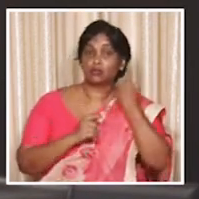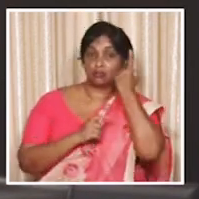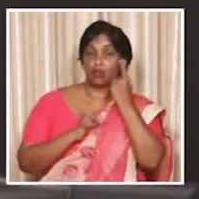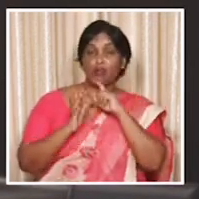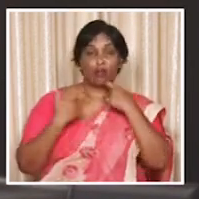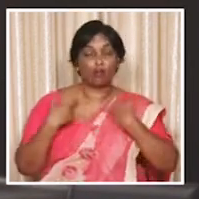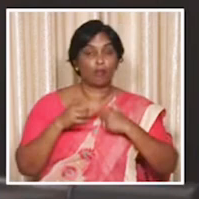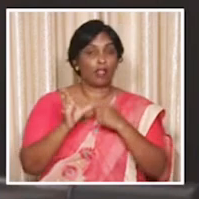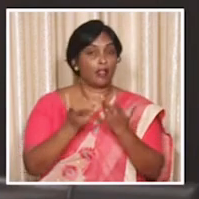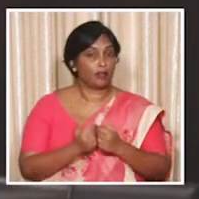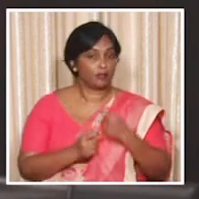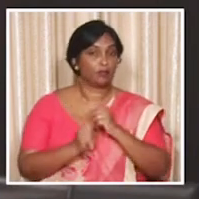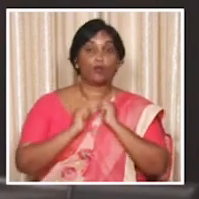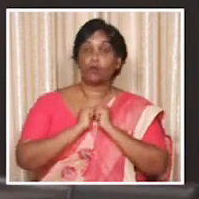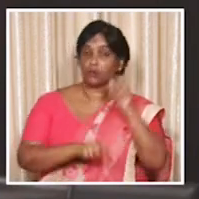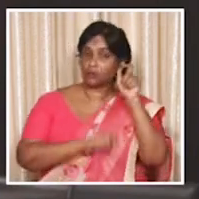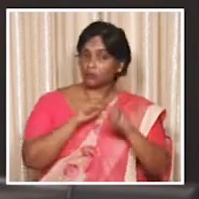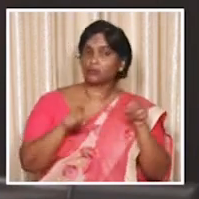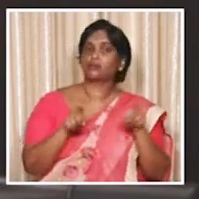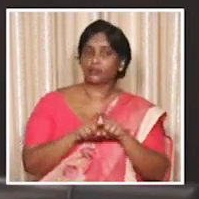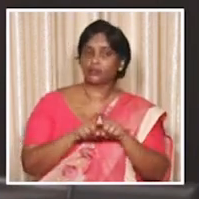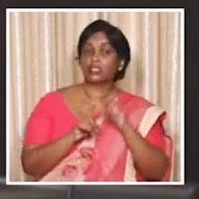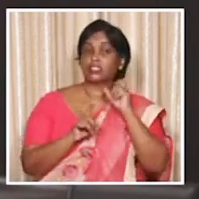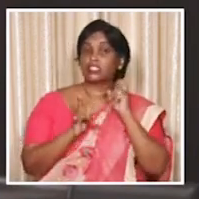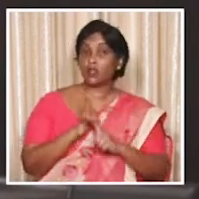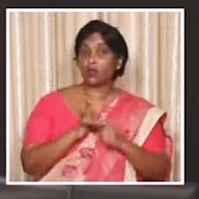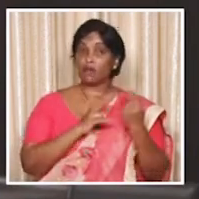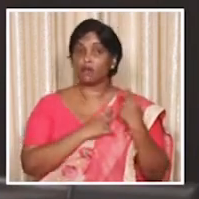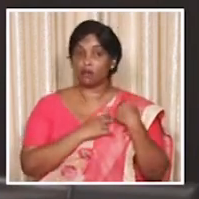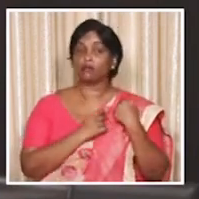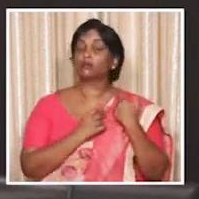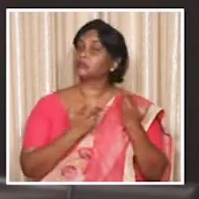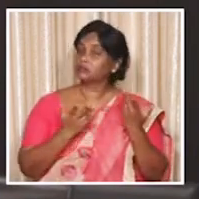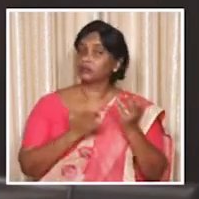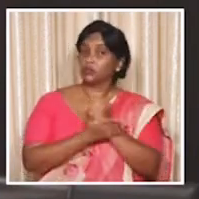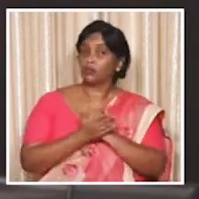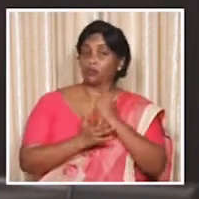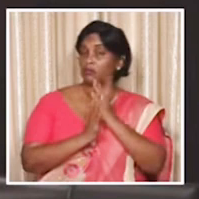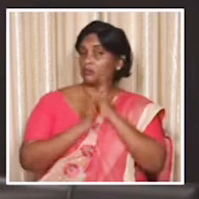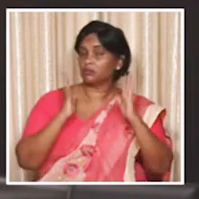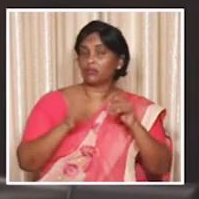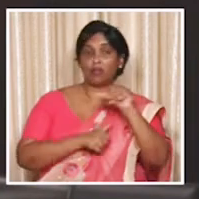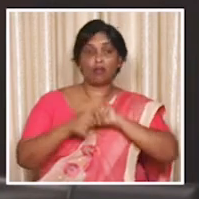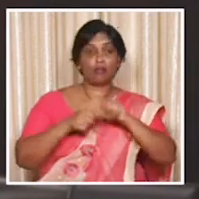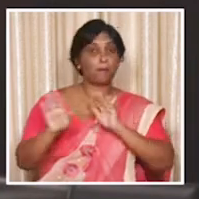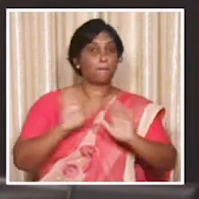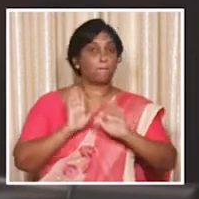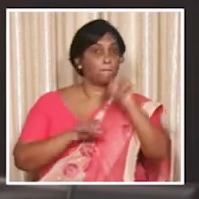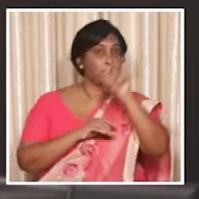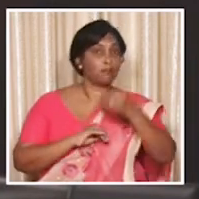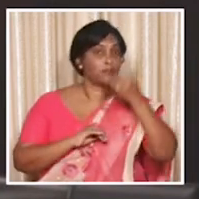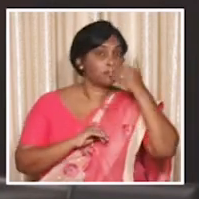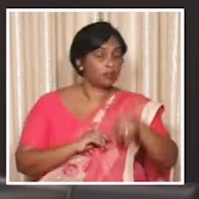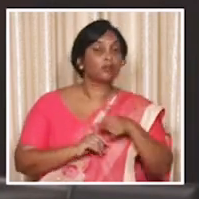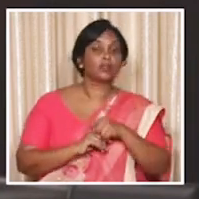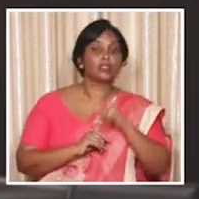නීතිඥයින් ගණකාධිකාරිවරුන් වෘත්තිකයන් ඒ වගේම CEO වගේ තනතුරකට මුළු ලොකු දැවැන්ත ආයතනයක් පරිපාලනය කරන්න පුළුවන්